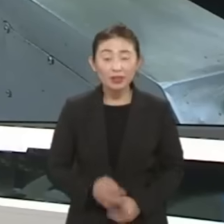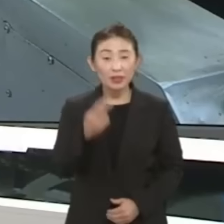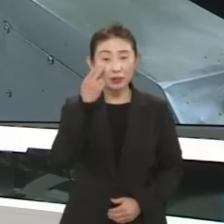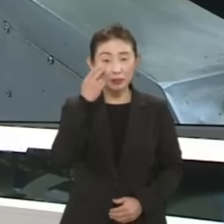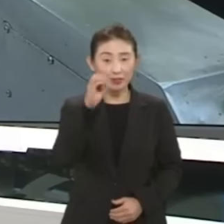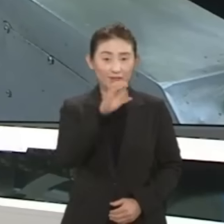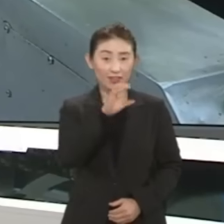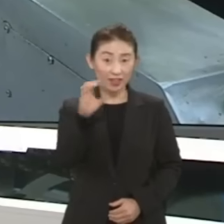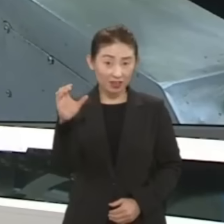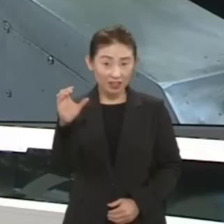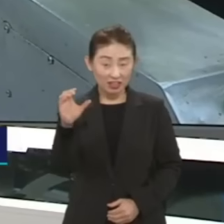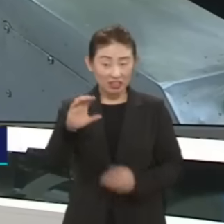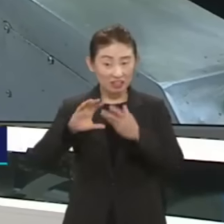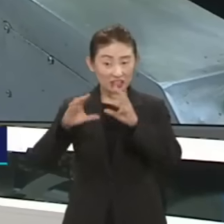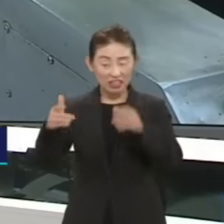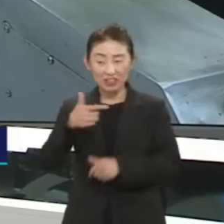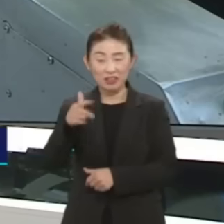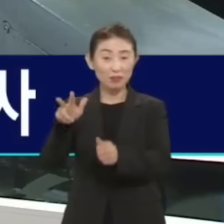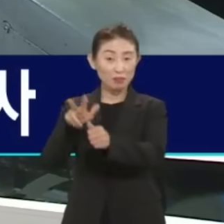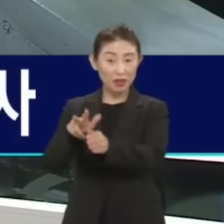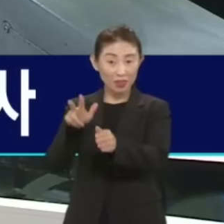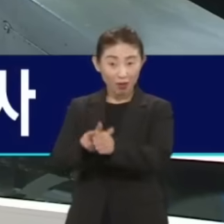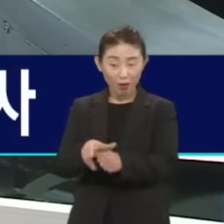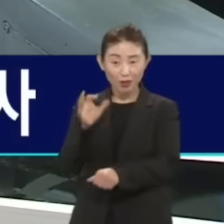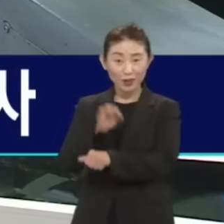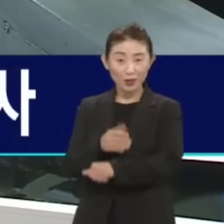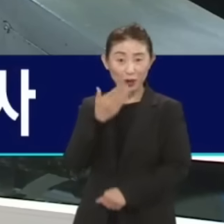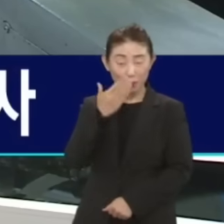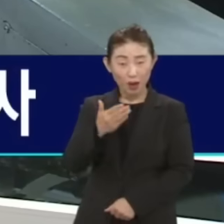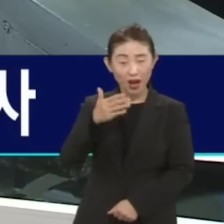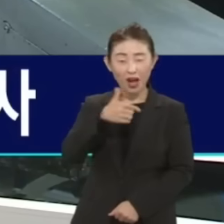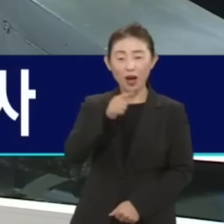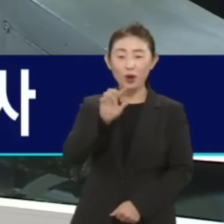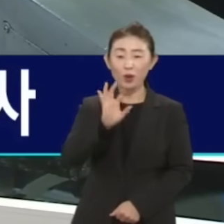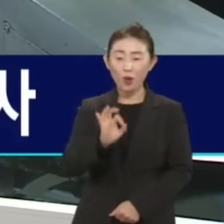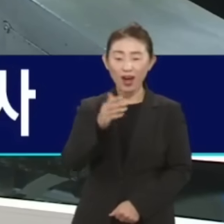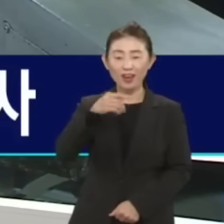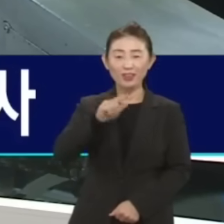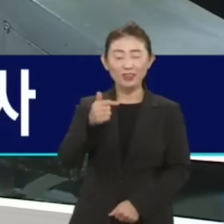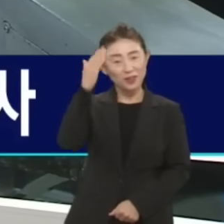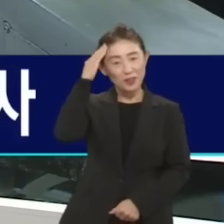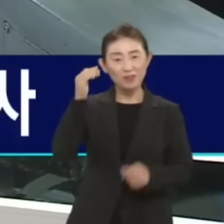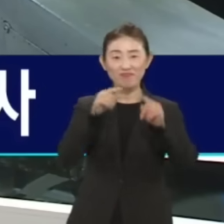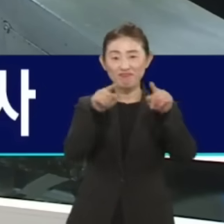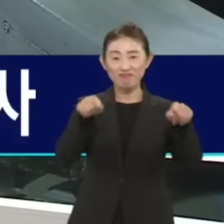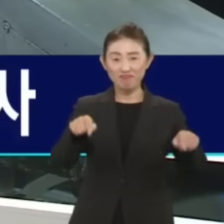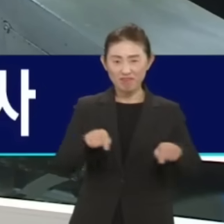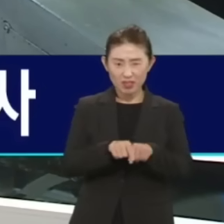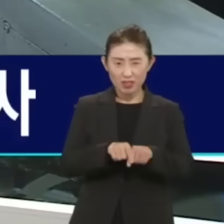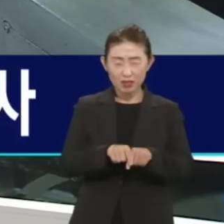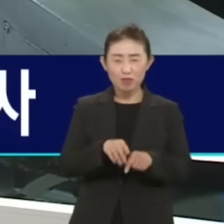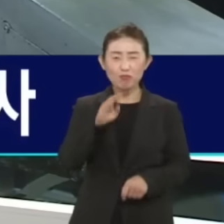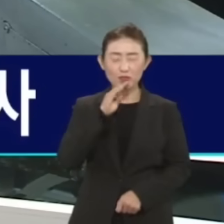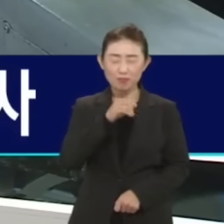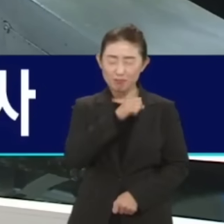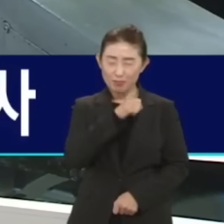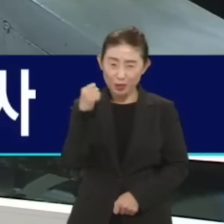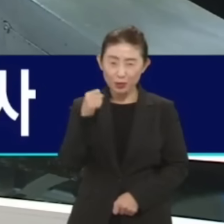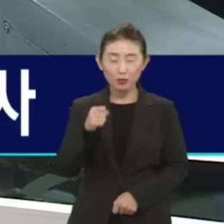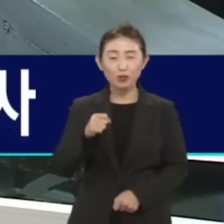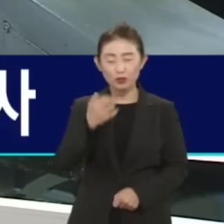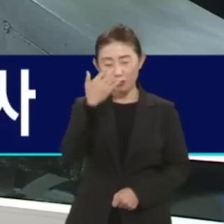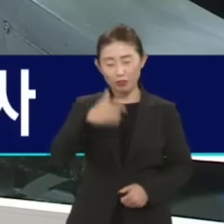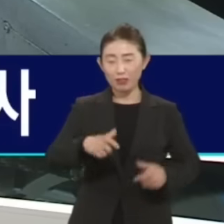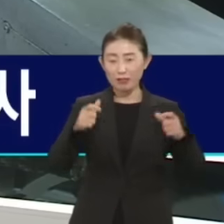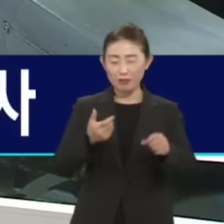미국과 캐나다 등 해외 대형마트에서도 구입할 수 있는 광천김은 우리 지역의 특산물이자 충남을 대표하는 수출